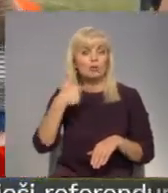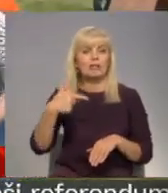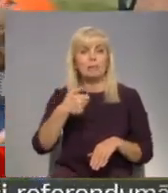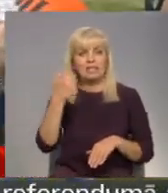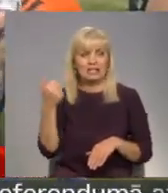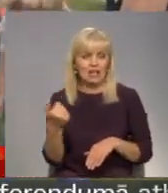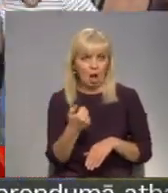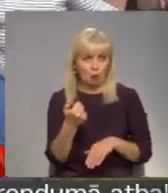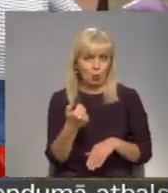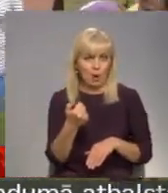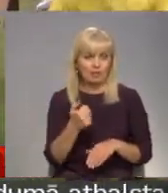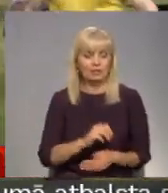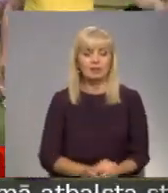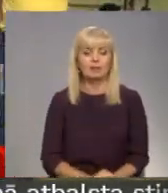Gados.